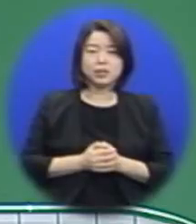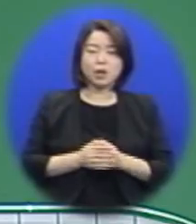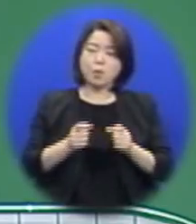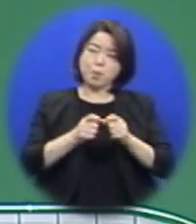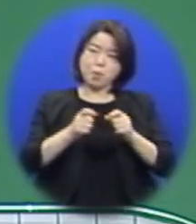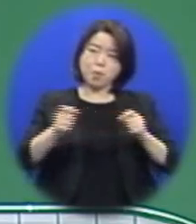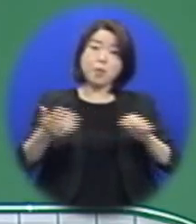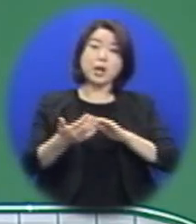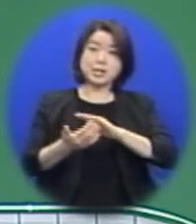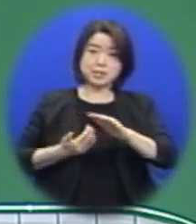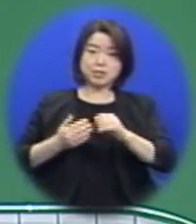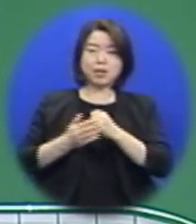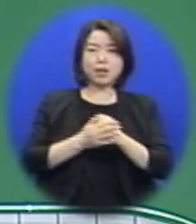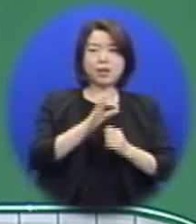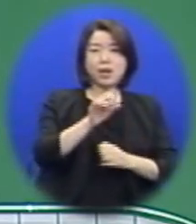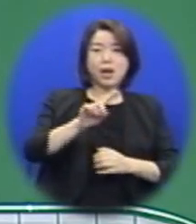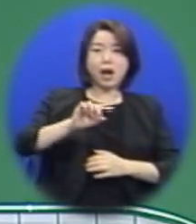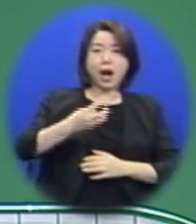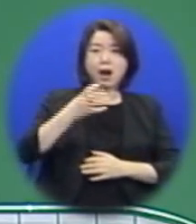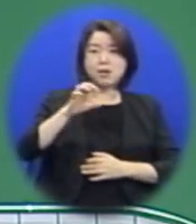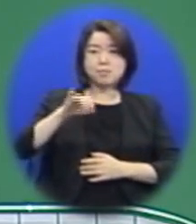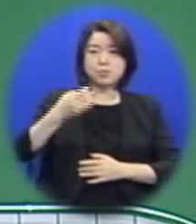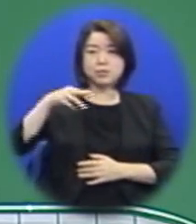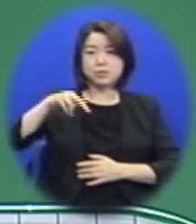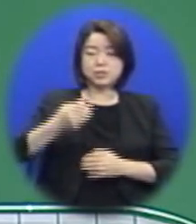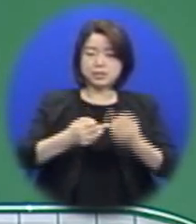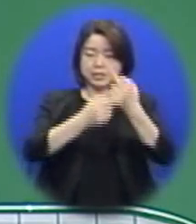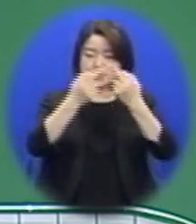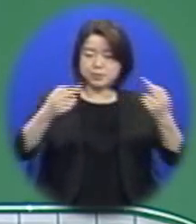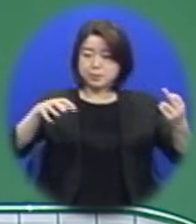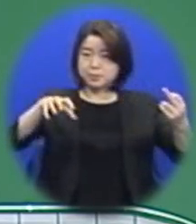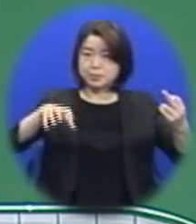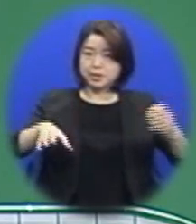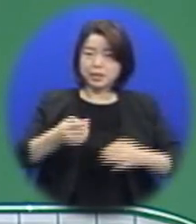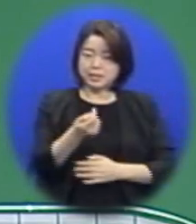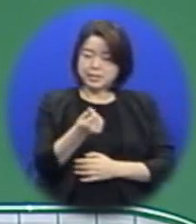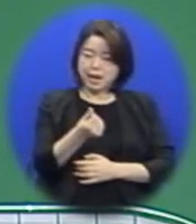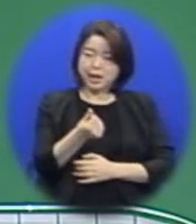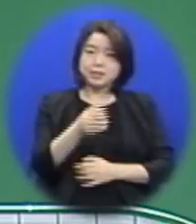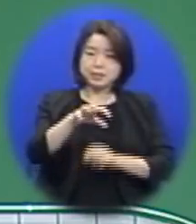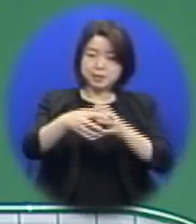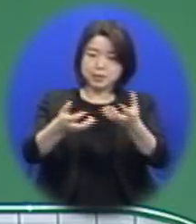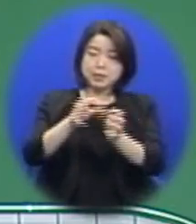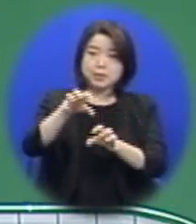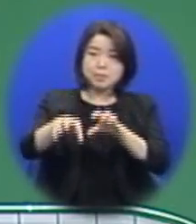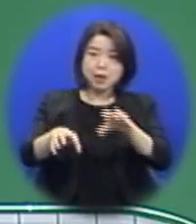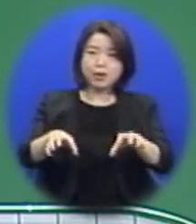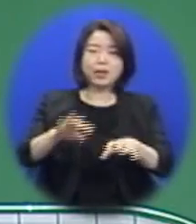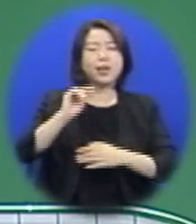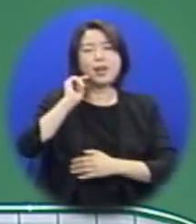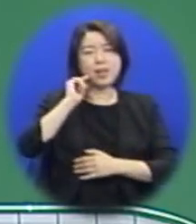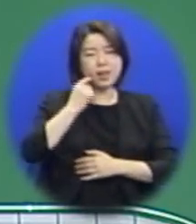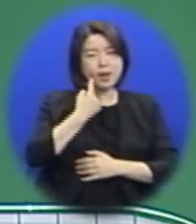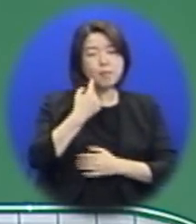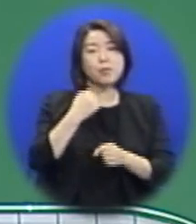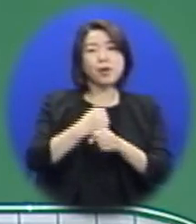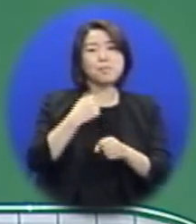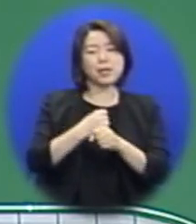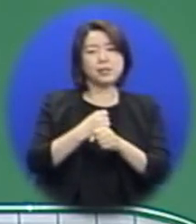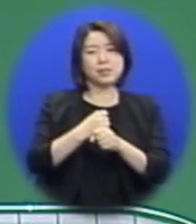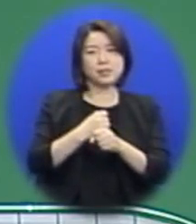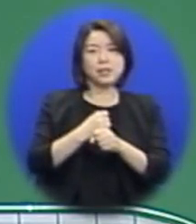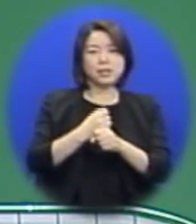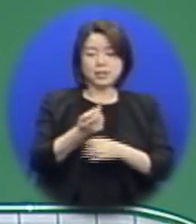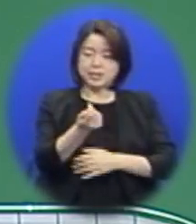오래전에 알프스 산자락에 있는 마을, 작은 마을에 아주 아름답게 지은 아담한 교회가